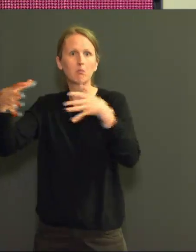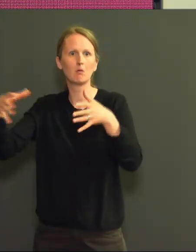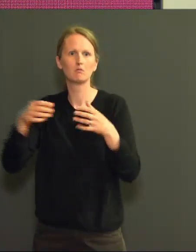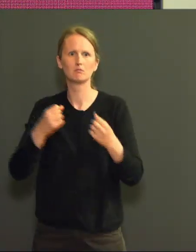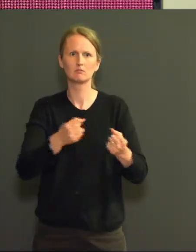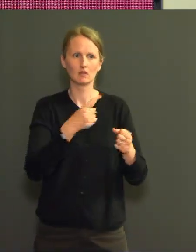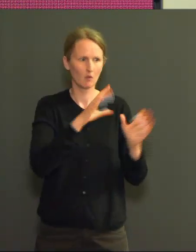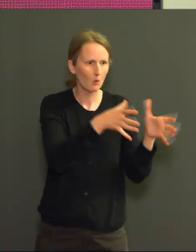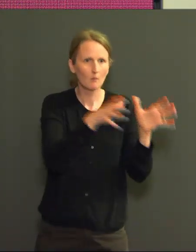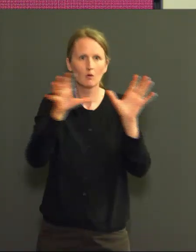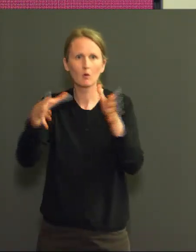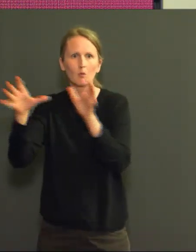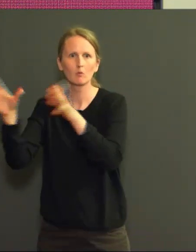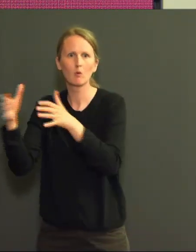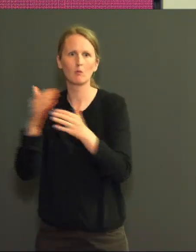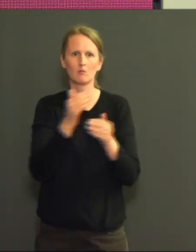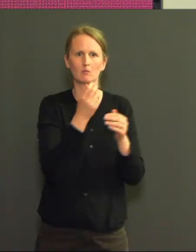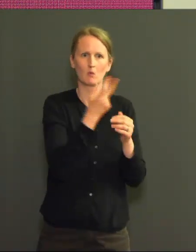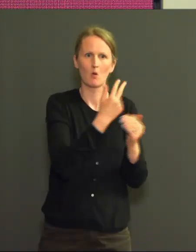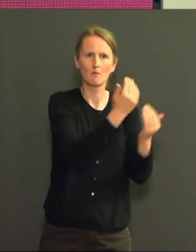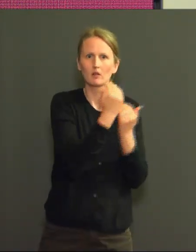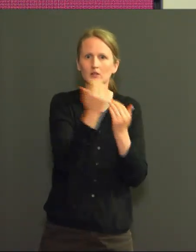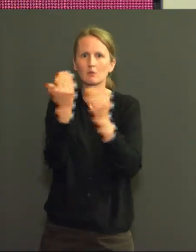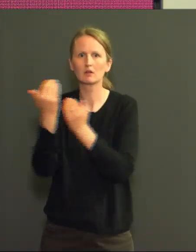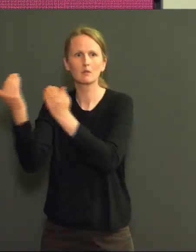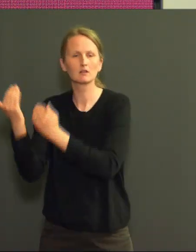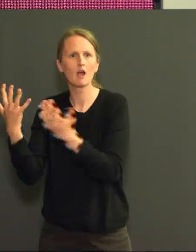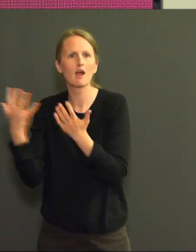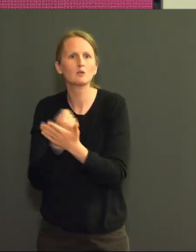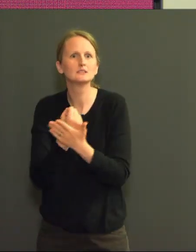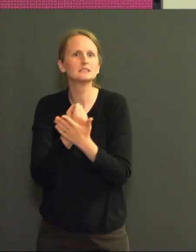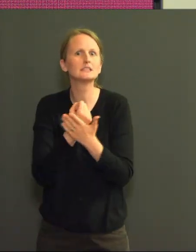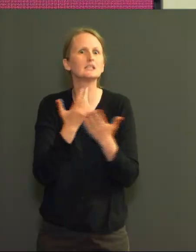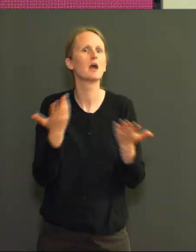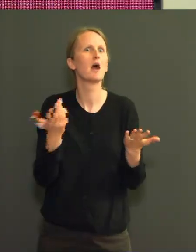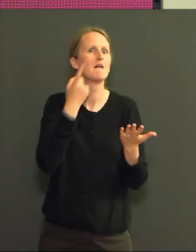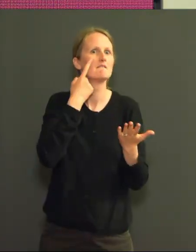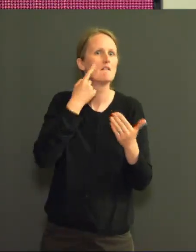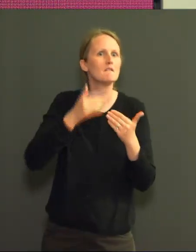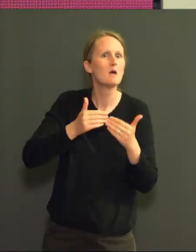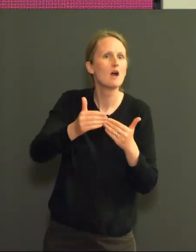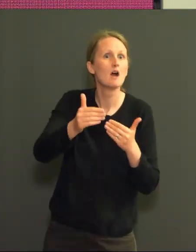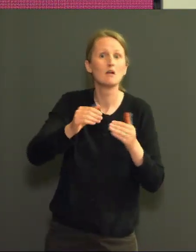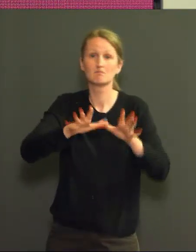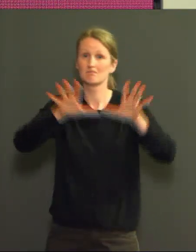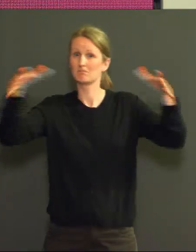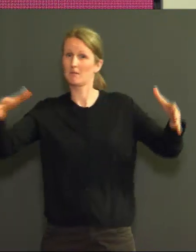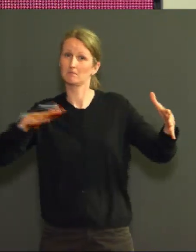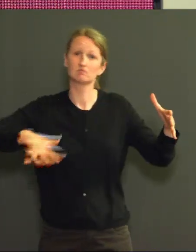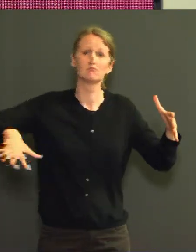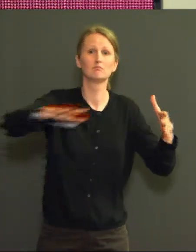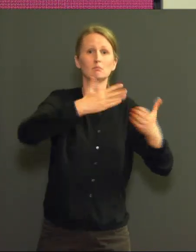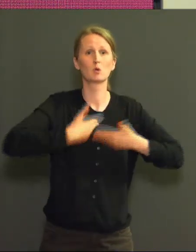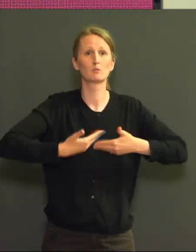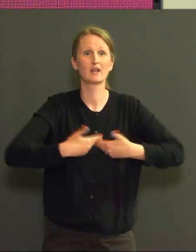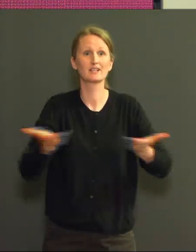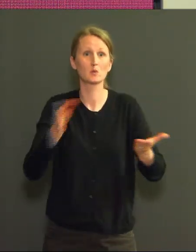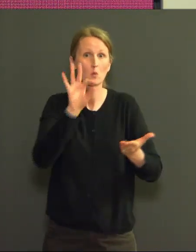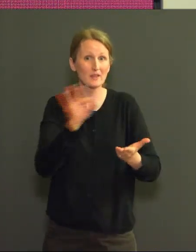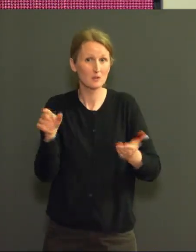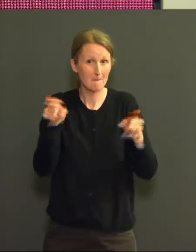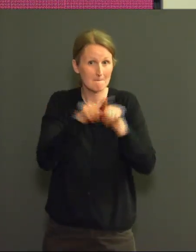la population belge. Je pense qu'il faut simplement y tendre de manière à aider ainsi ceux qui